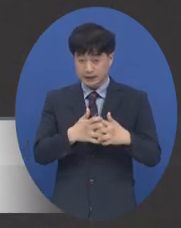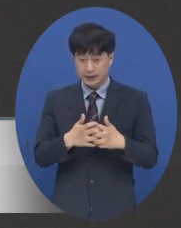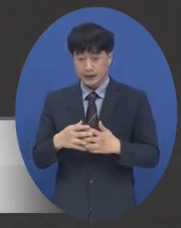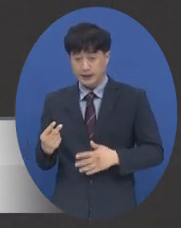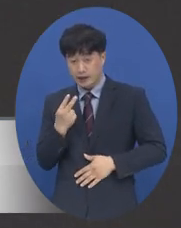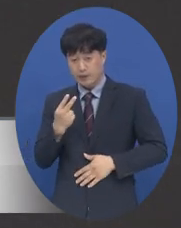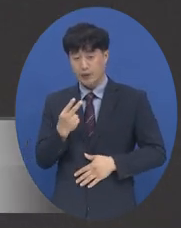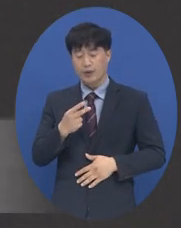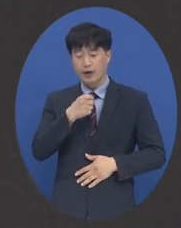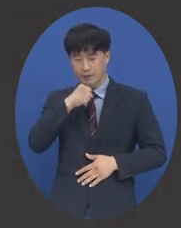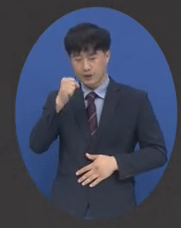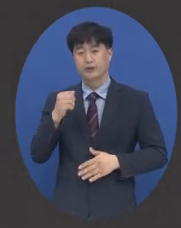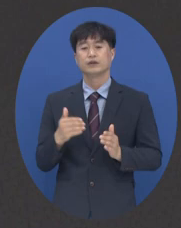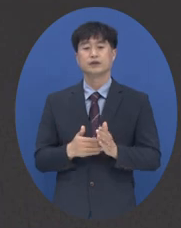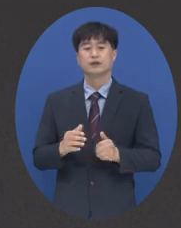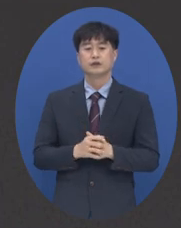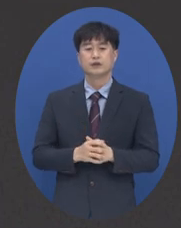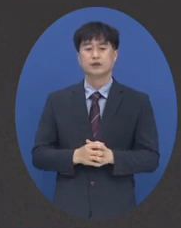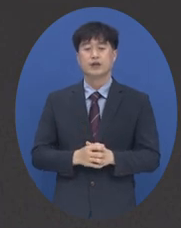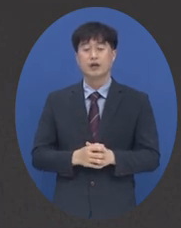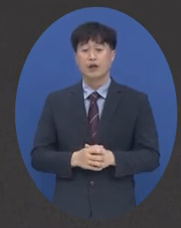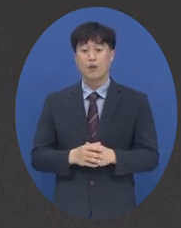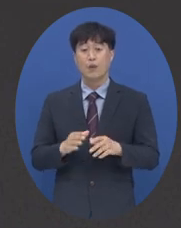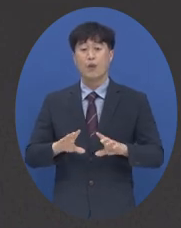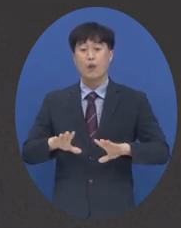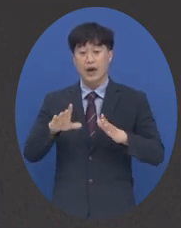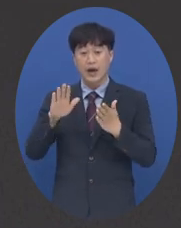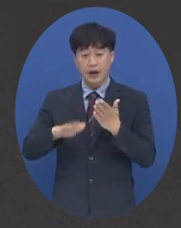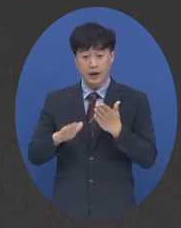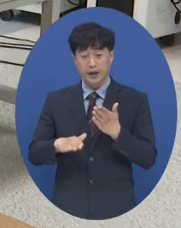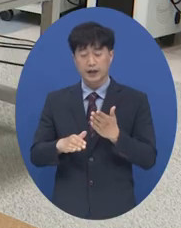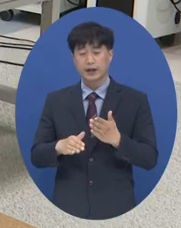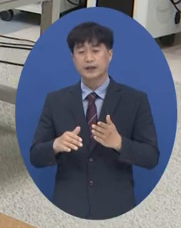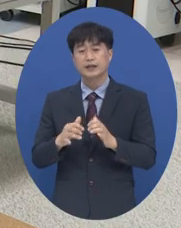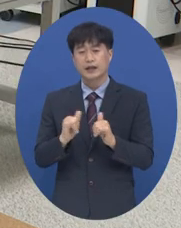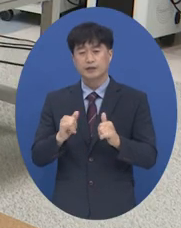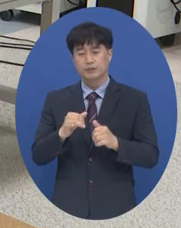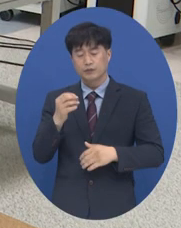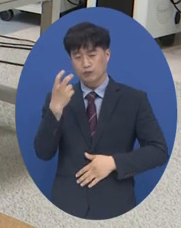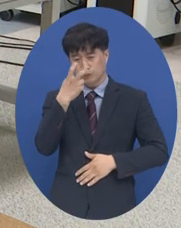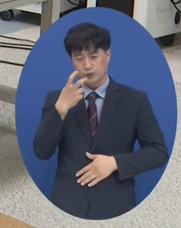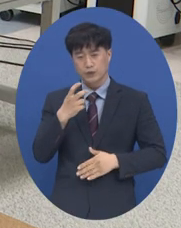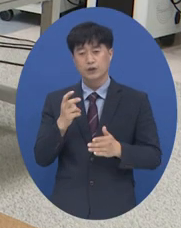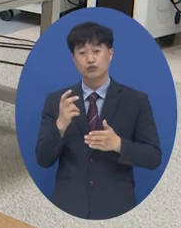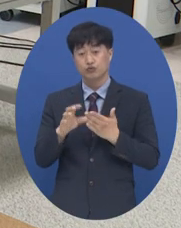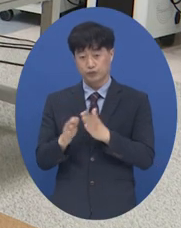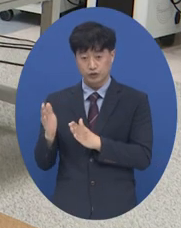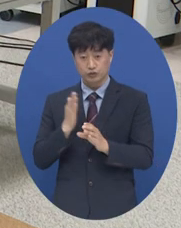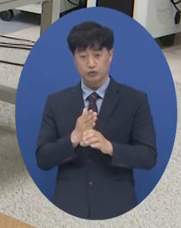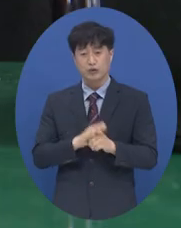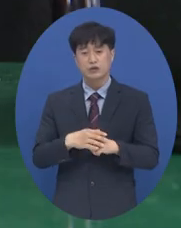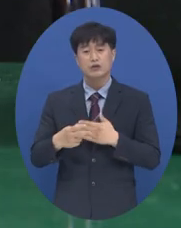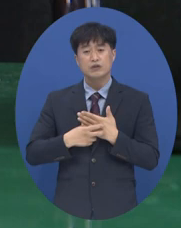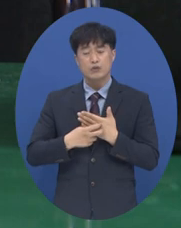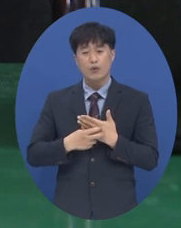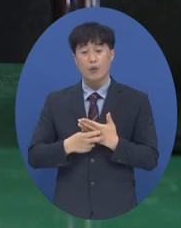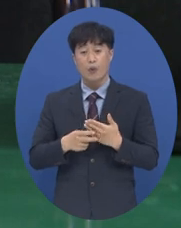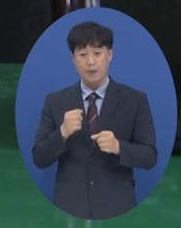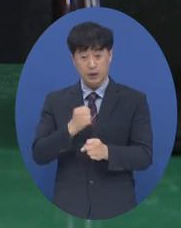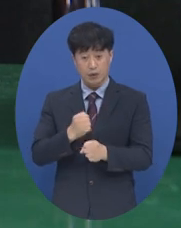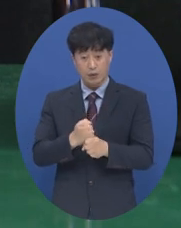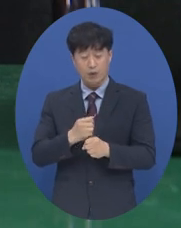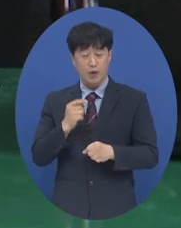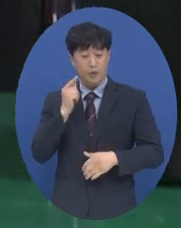모두 통과한 상태로 올 하반기 임상 시험을 앞두고 있습니다. 이 기술은 앞으로 의료기기 개발은 물론 피부 미용